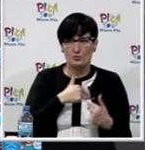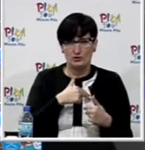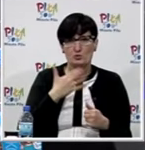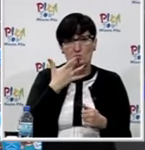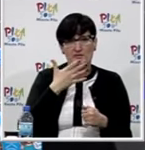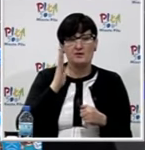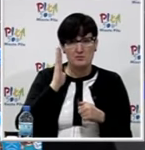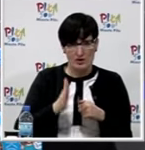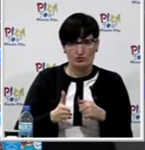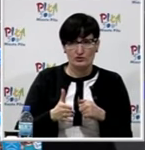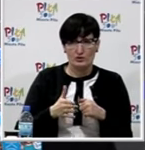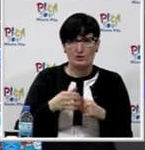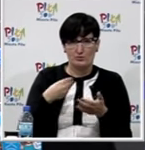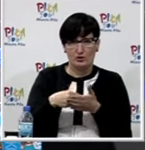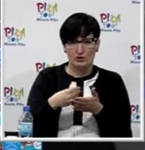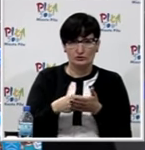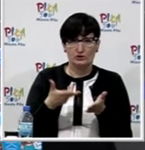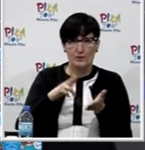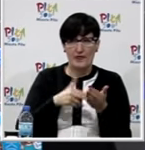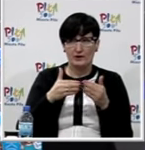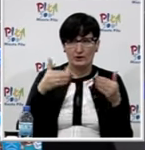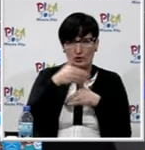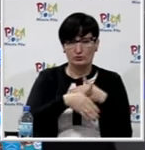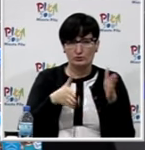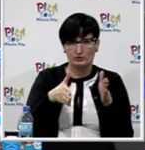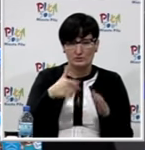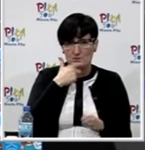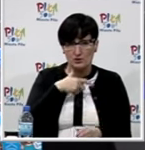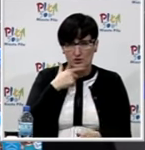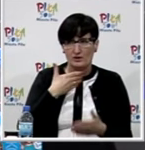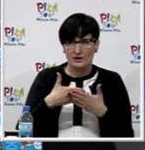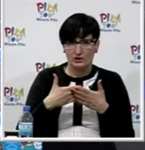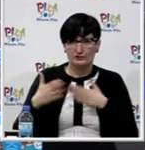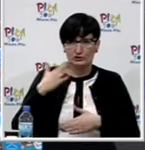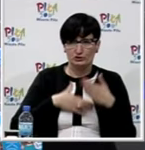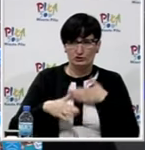dokończenie ulicy Bydgoskiej, także cieszymy się bardzo. Tym bardziej, że